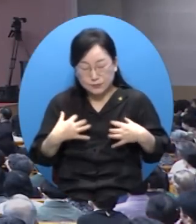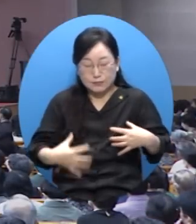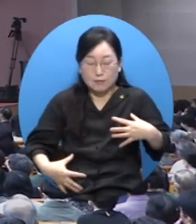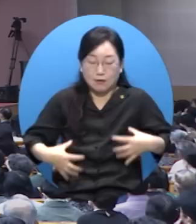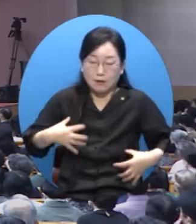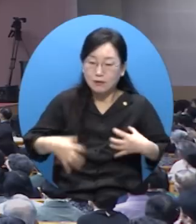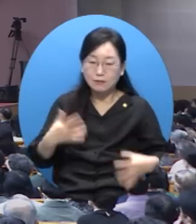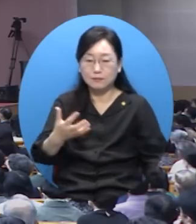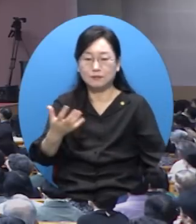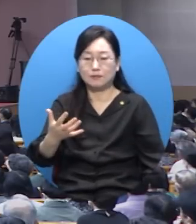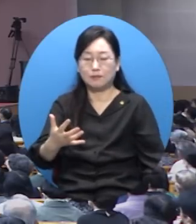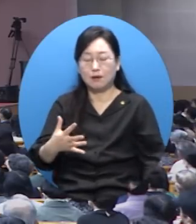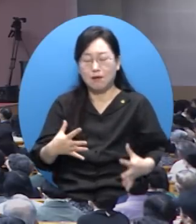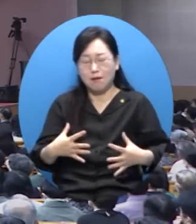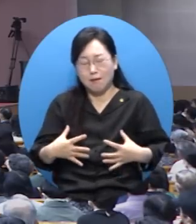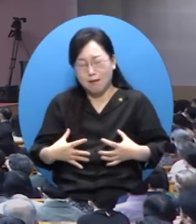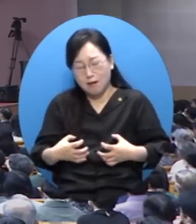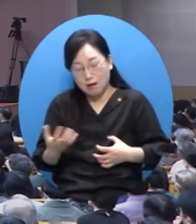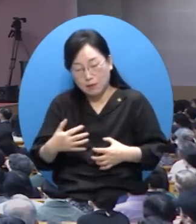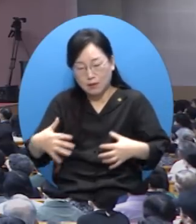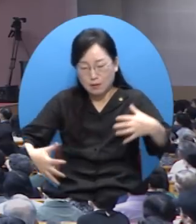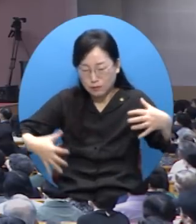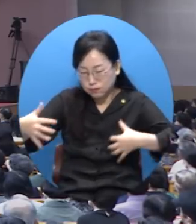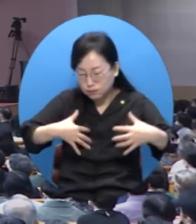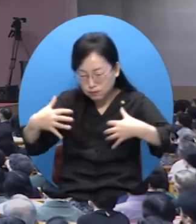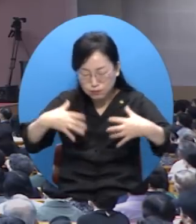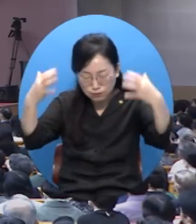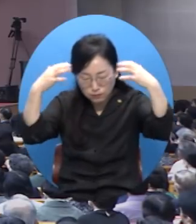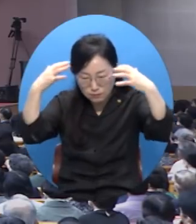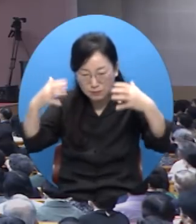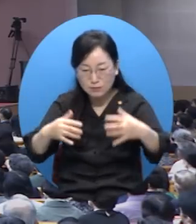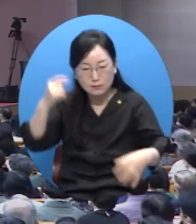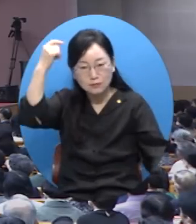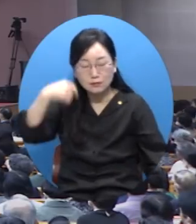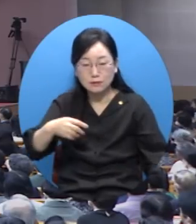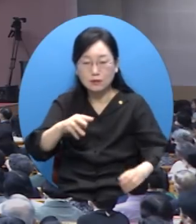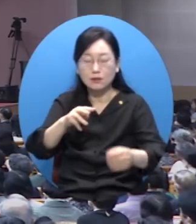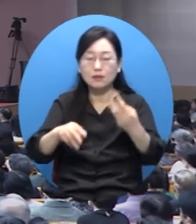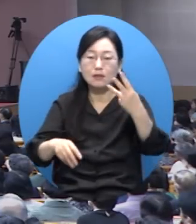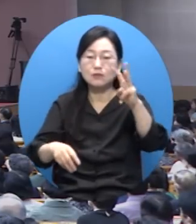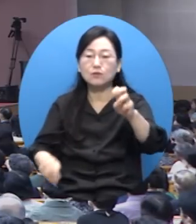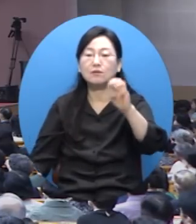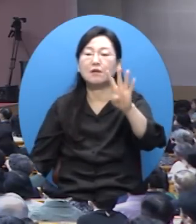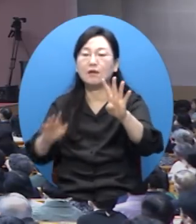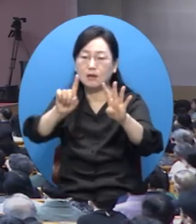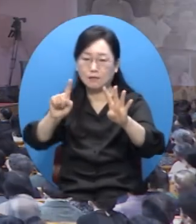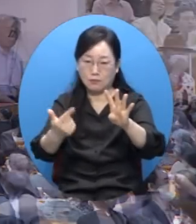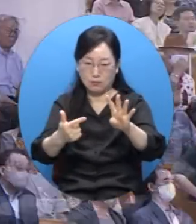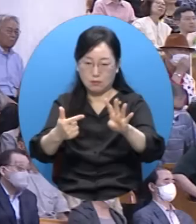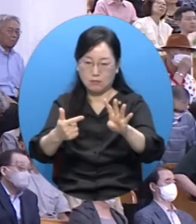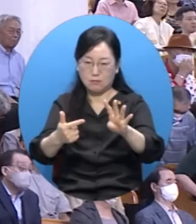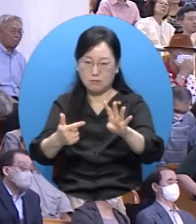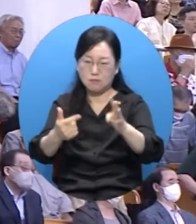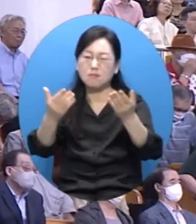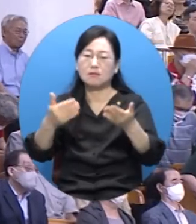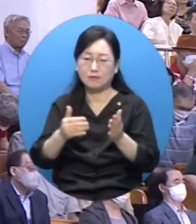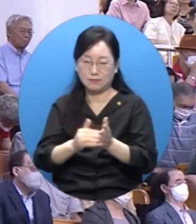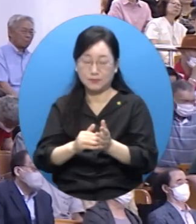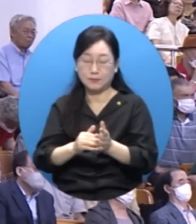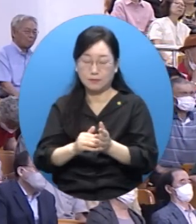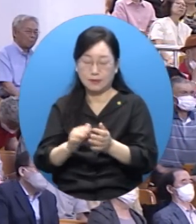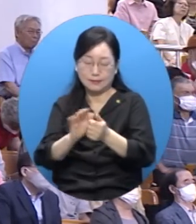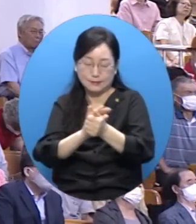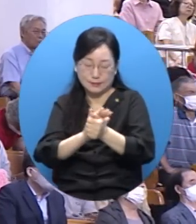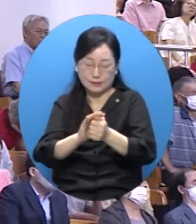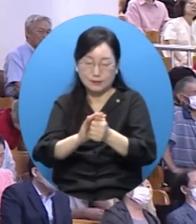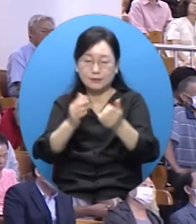온몸 전체를 막 쪼이는 듣고 바늘 지나 같은 통증이 오는데 그걸 34번을 받았거든요. 그런데 그 치료를